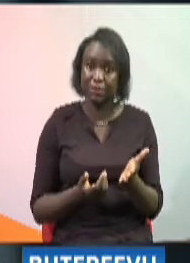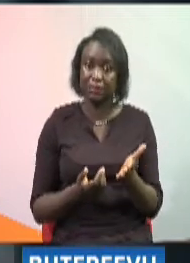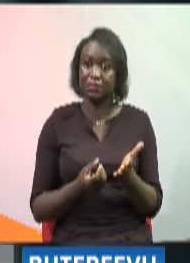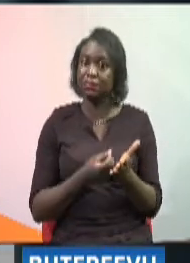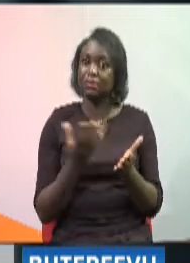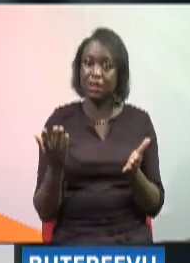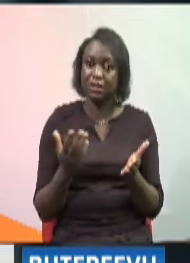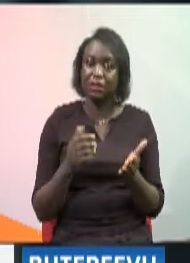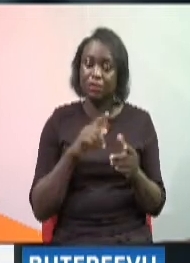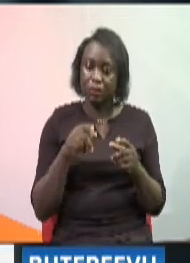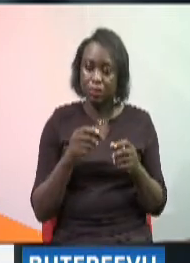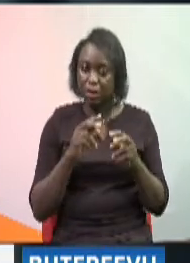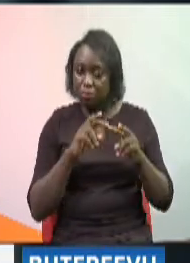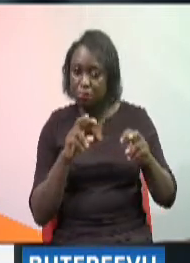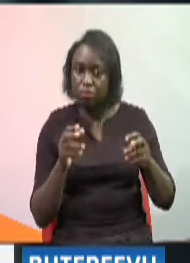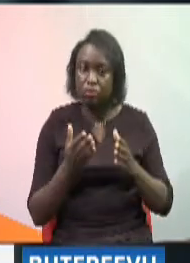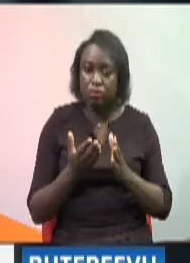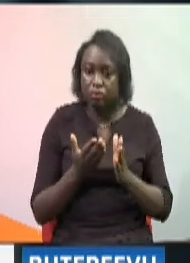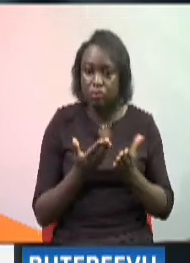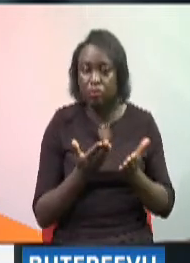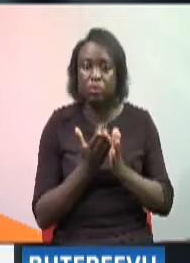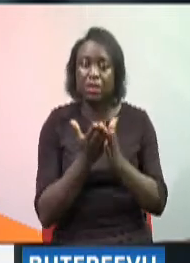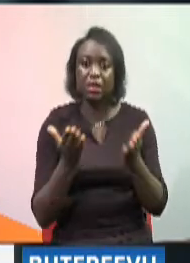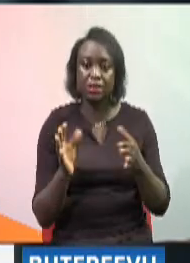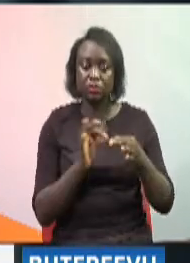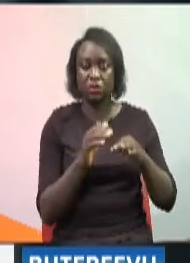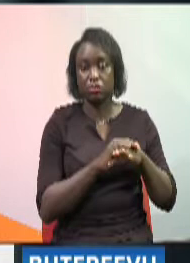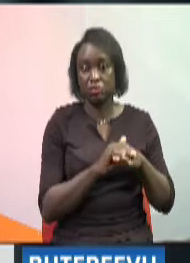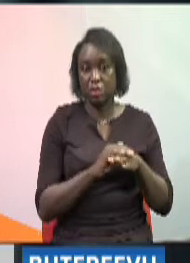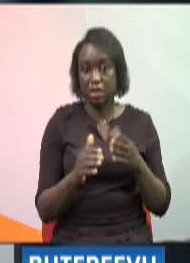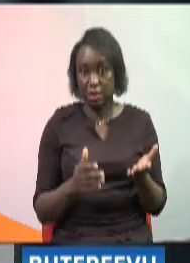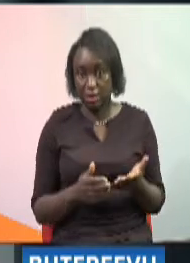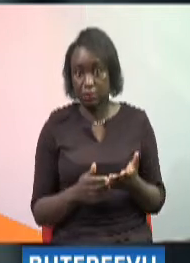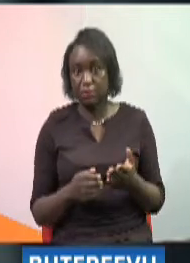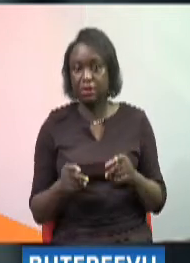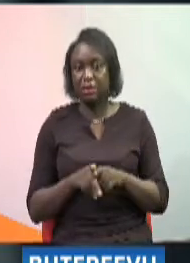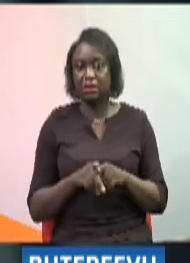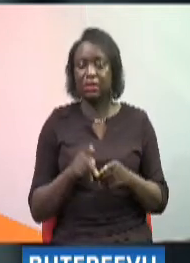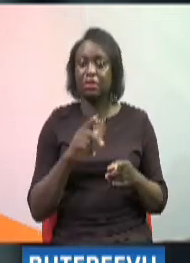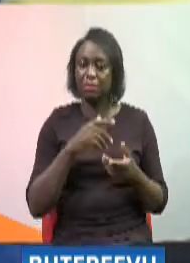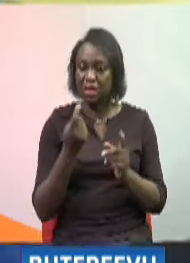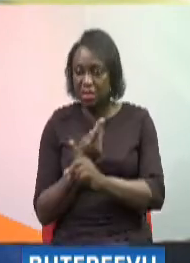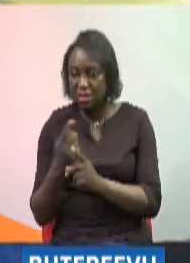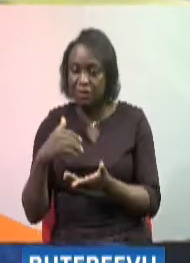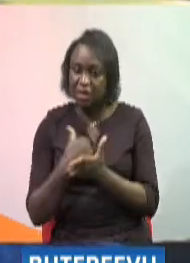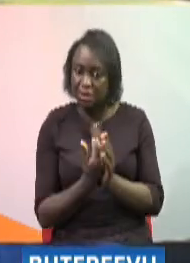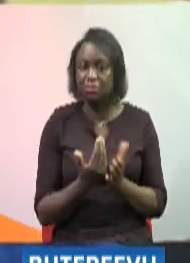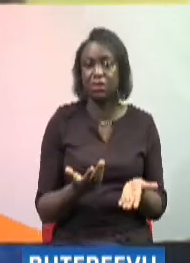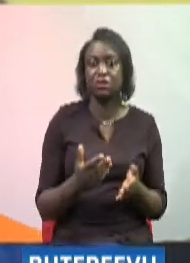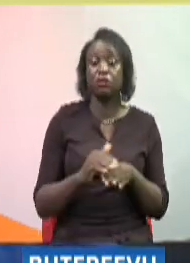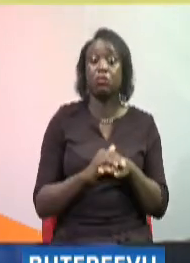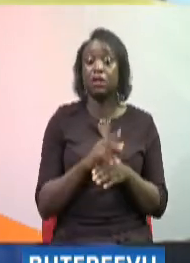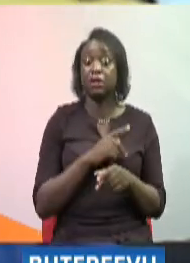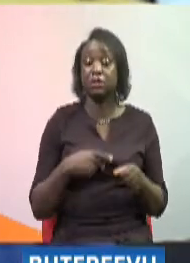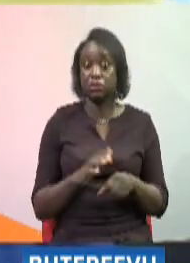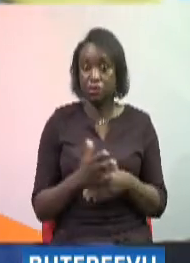gye tulondoola egya Ssaabasajja Kabaka ate era n'egy'ebitongole by'Obwakabaka. Oweekitiibwa Bwanika